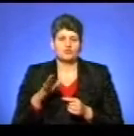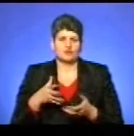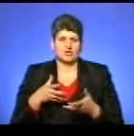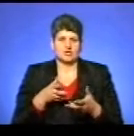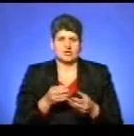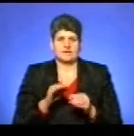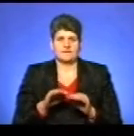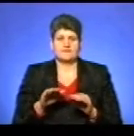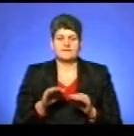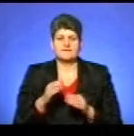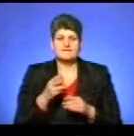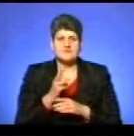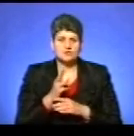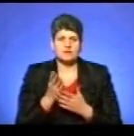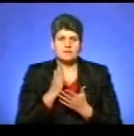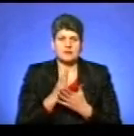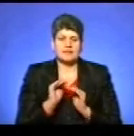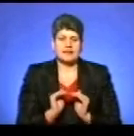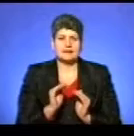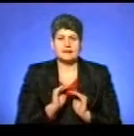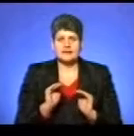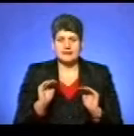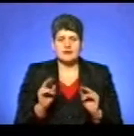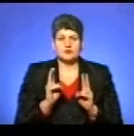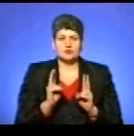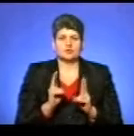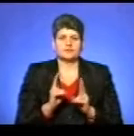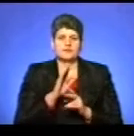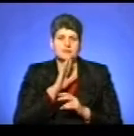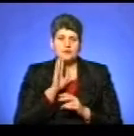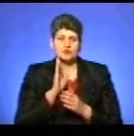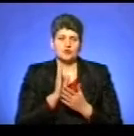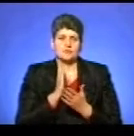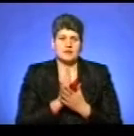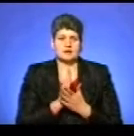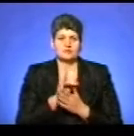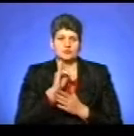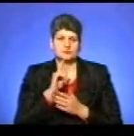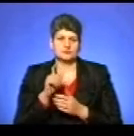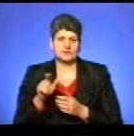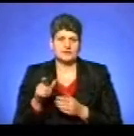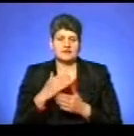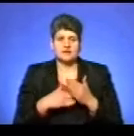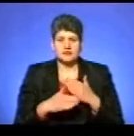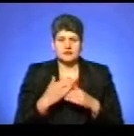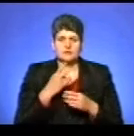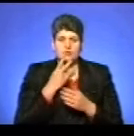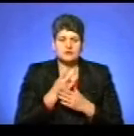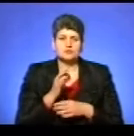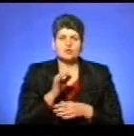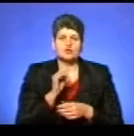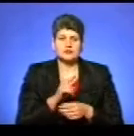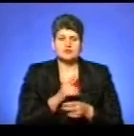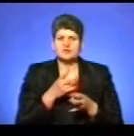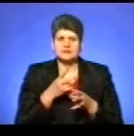матусь, які мають маленьких дітей. Це мотивуючі відео для тих матусь, які мають молодих людей з інвалідністю, які покажуть про те, що